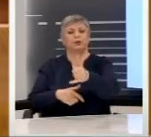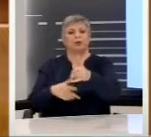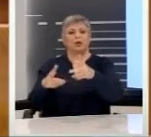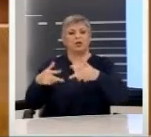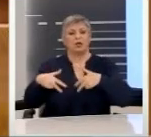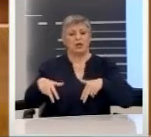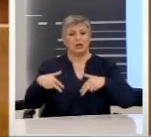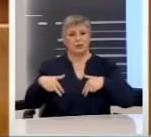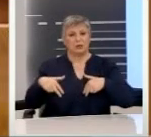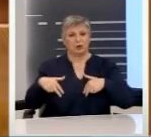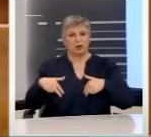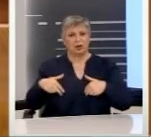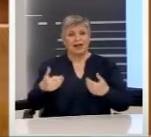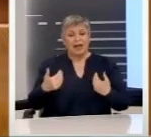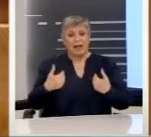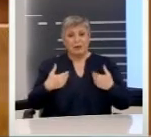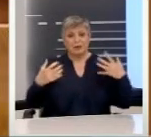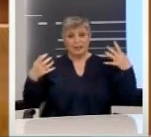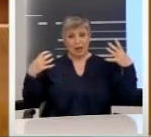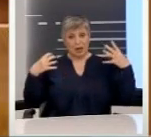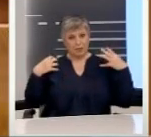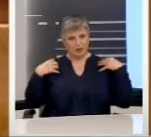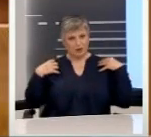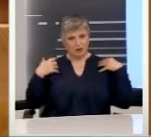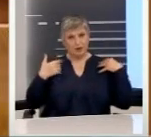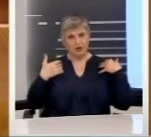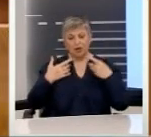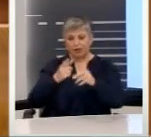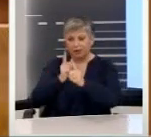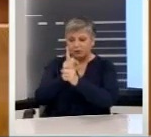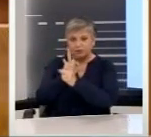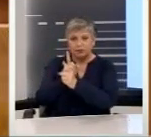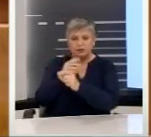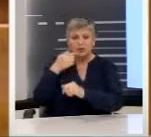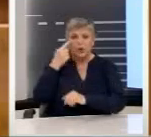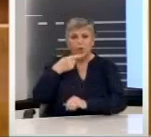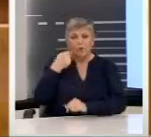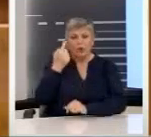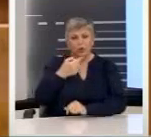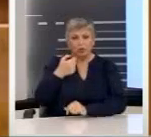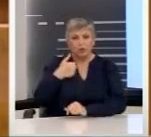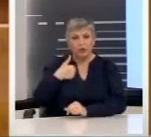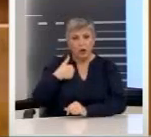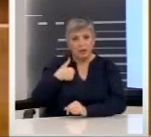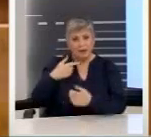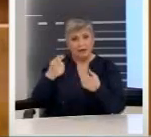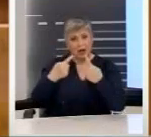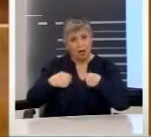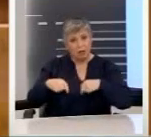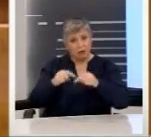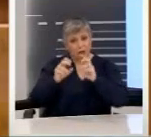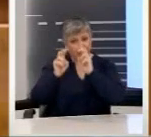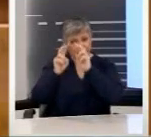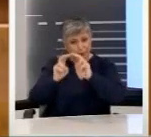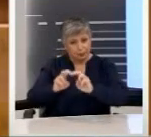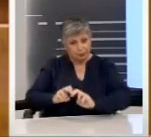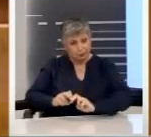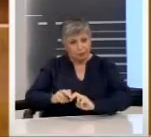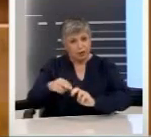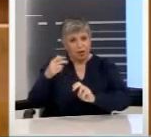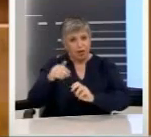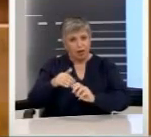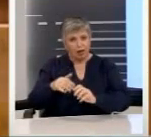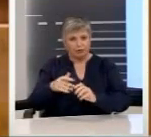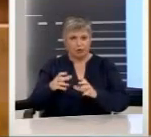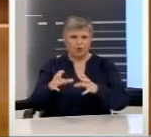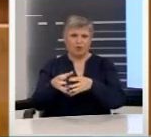εξατομικευμένες περιπτώσεις έρευνας. Πρέπει να είναι γενικά, καθολικά τα αιτήματα και να αφορούν αόριστο αριθμό ανθρώπων και δομές. Ένα